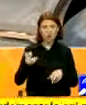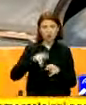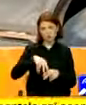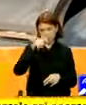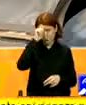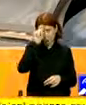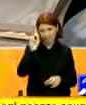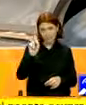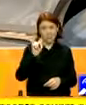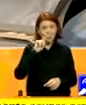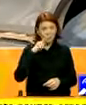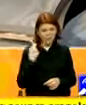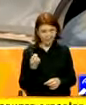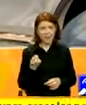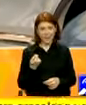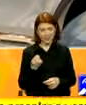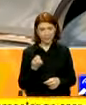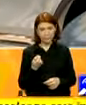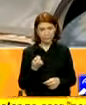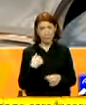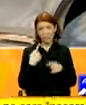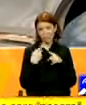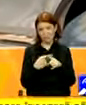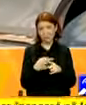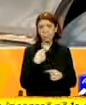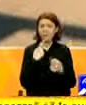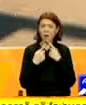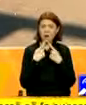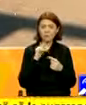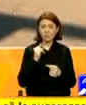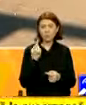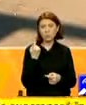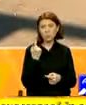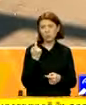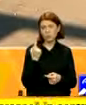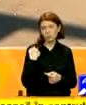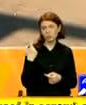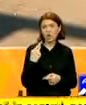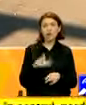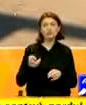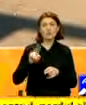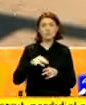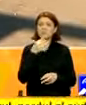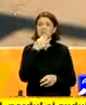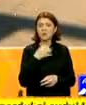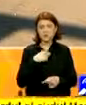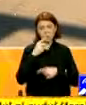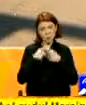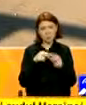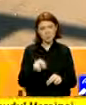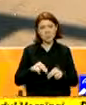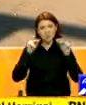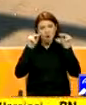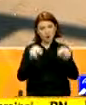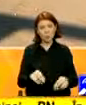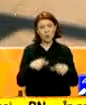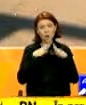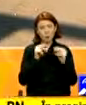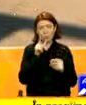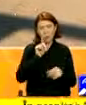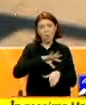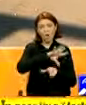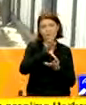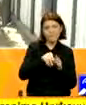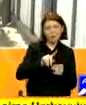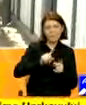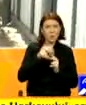cetățeni ai Ucrainei, de exemplu, am discutat și noi cu ei. Majoritatea ne-au spus că urmează să ajungă în România, unde au rude